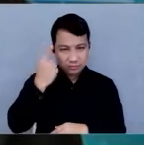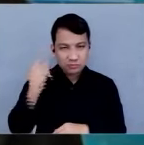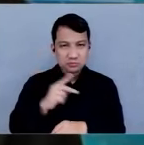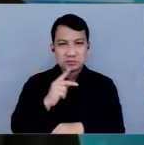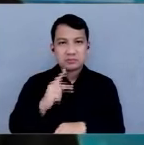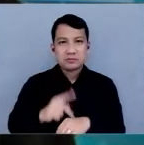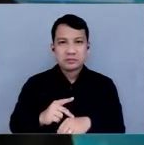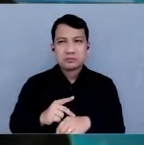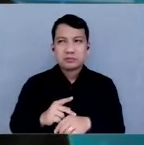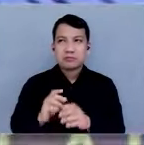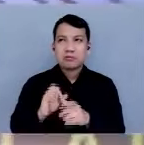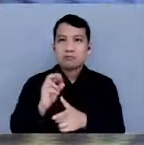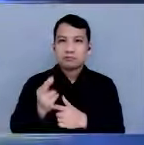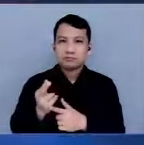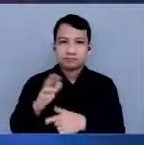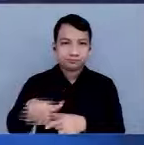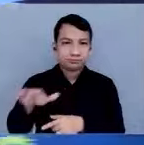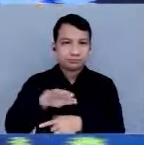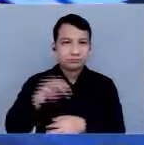sa